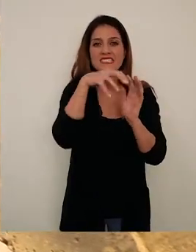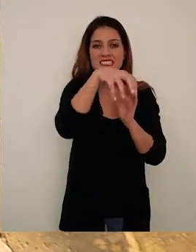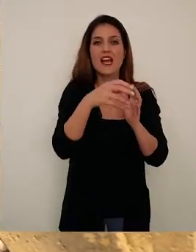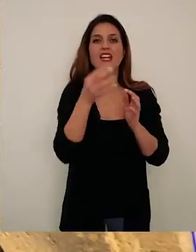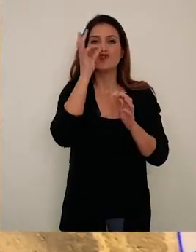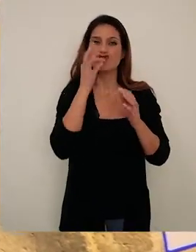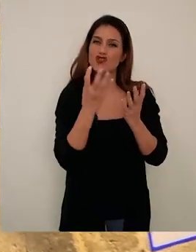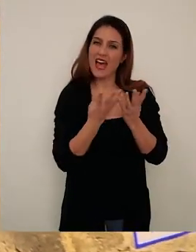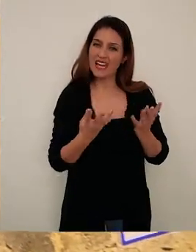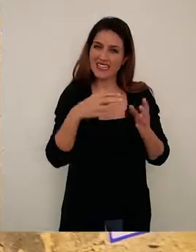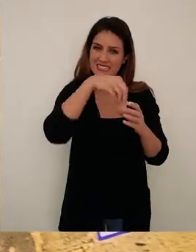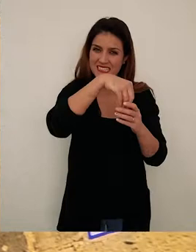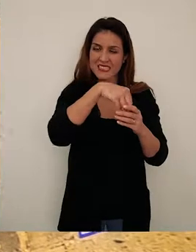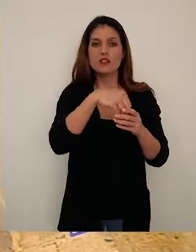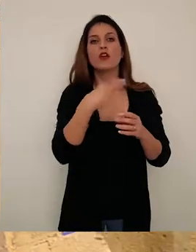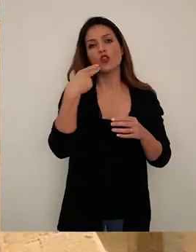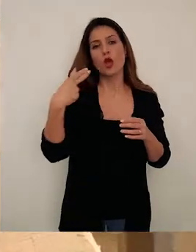risalgono al XVIII secolo.